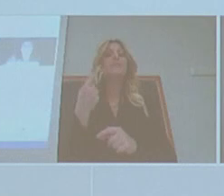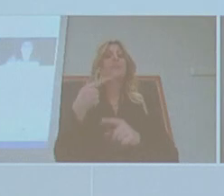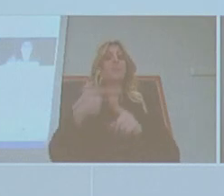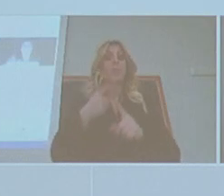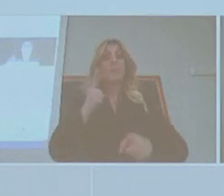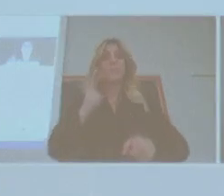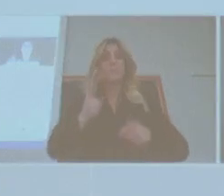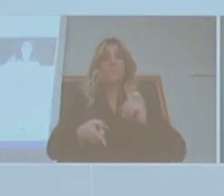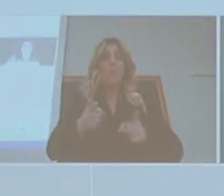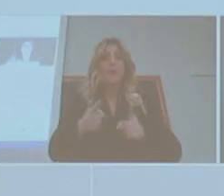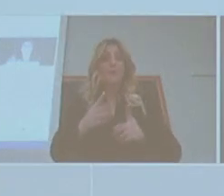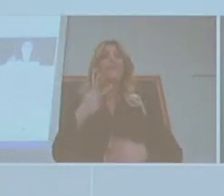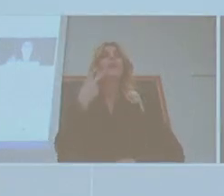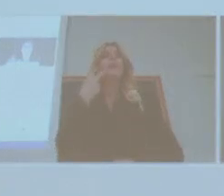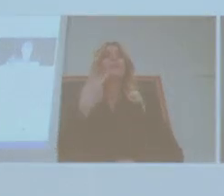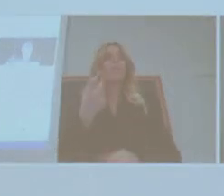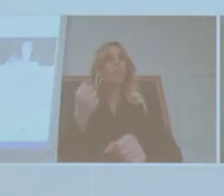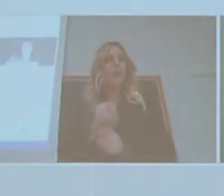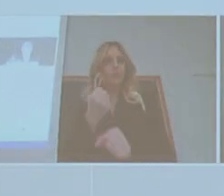politiche del lavoro.